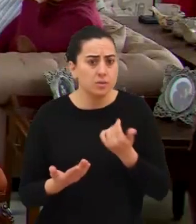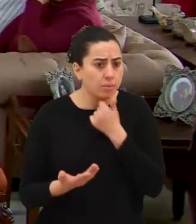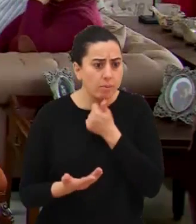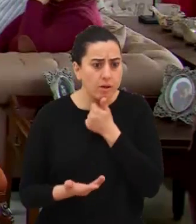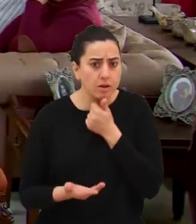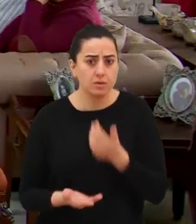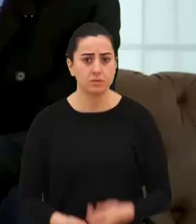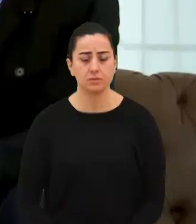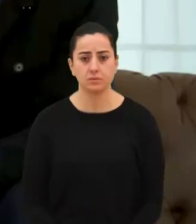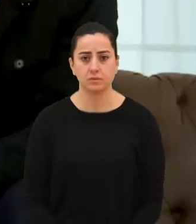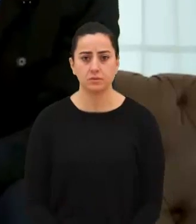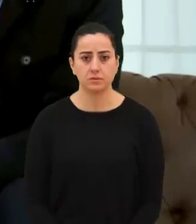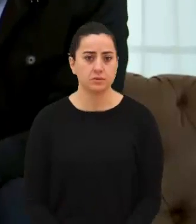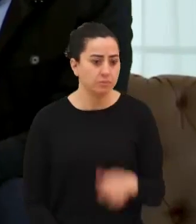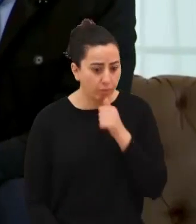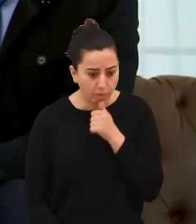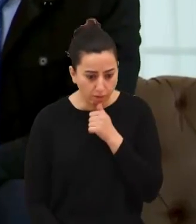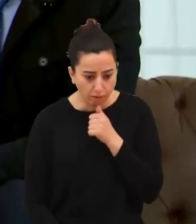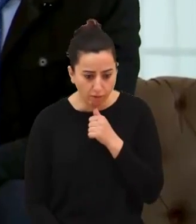Baba! Baba!